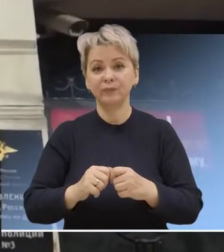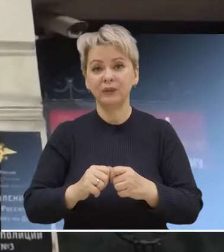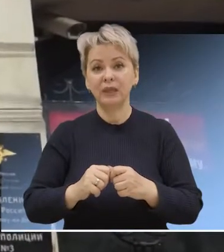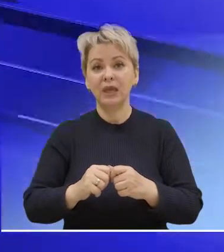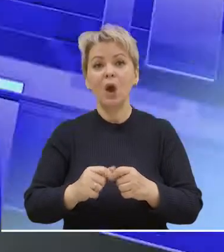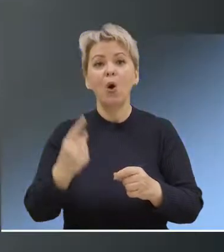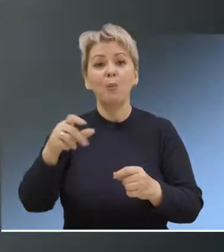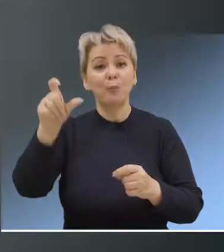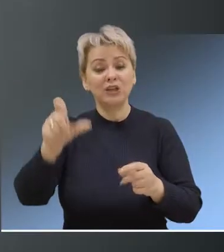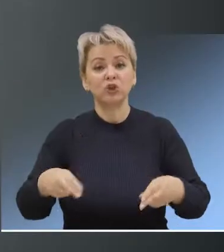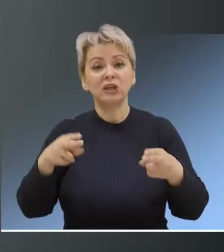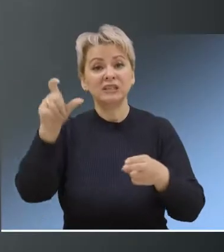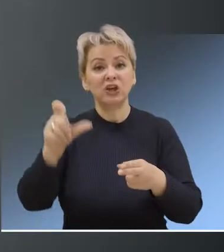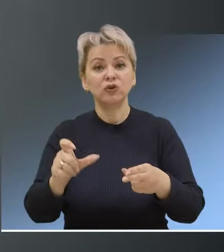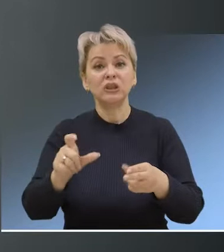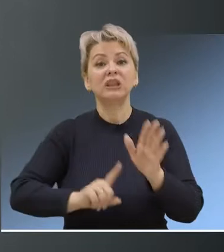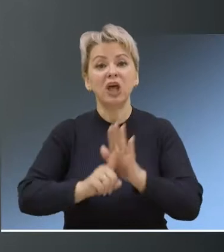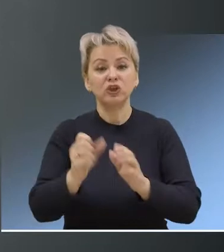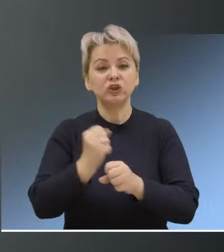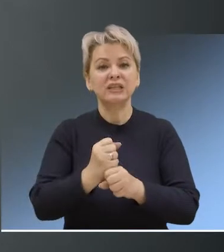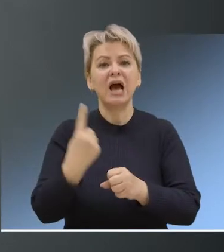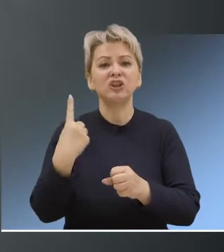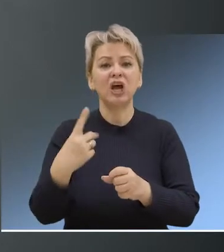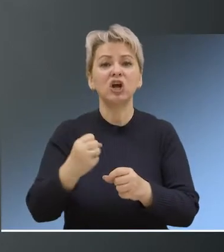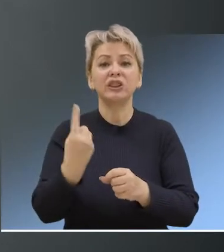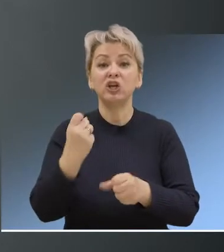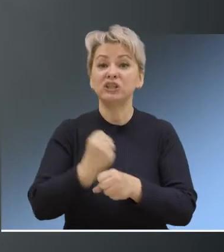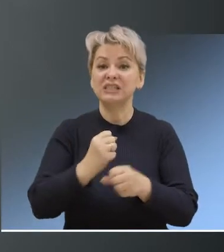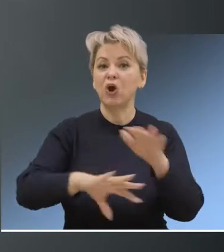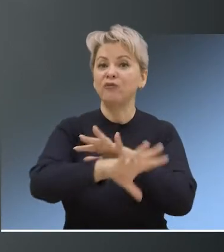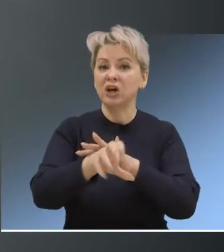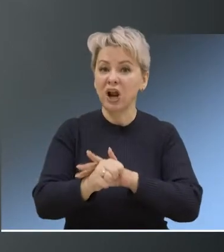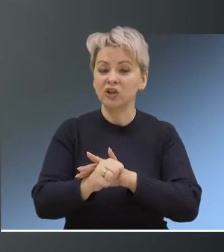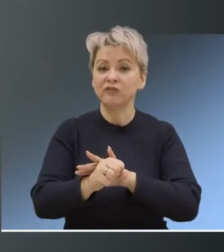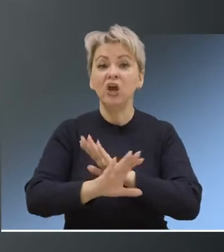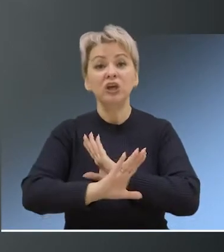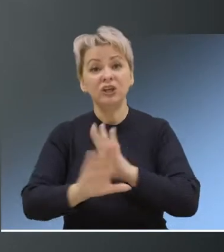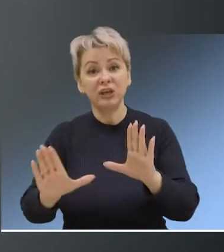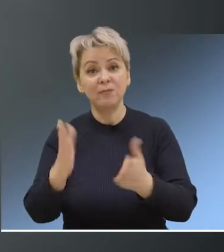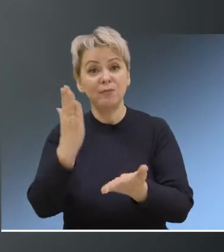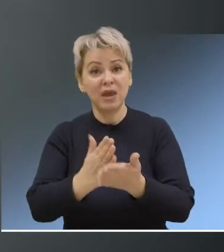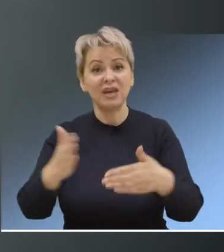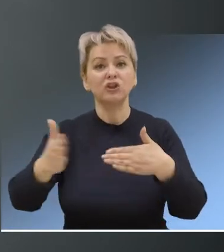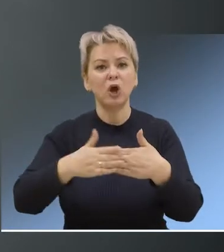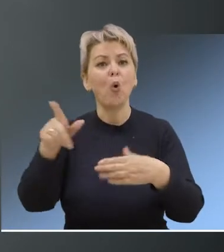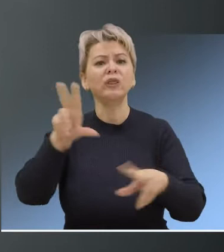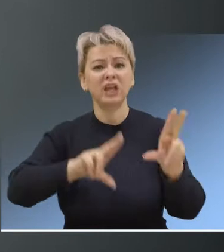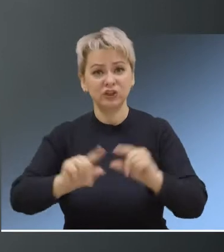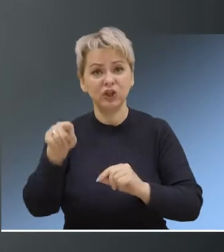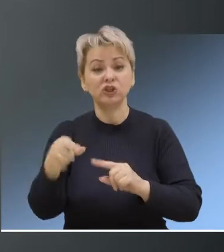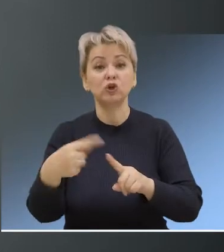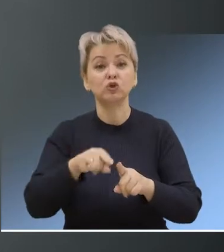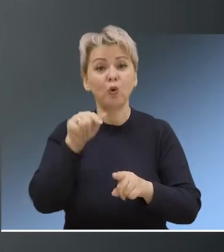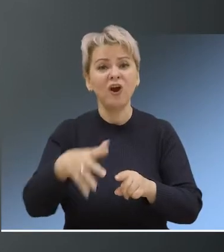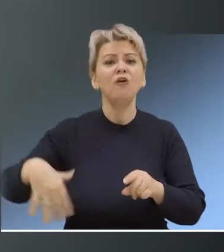владельцу. Подозреваемый вошел во вкус. Совершив однажды кражу и не понеся за это наказание, он